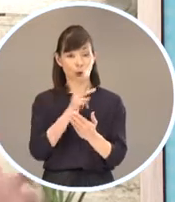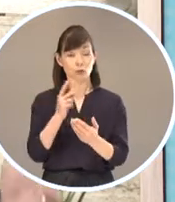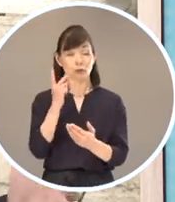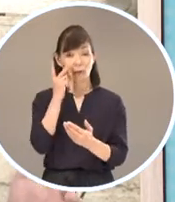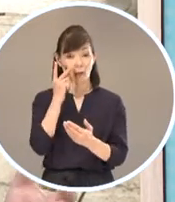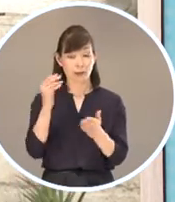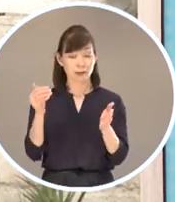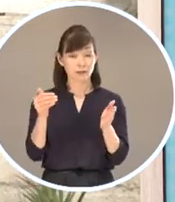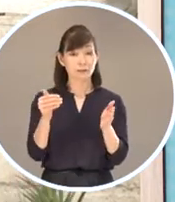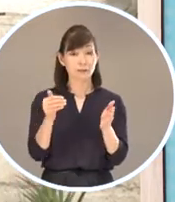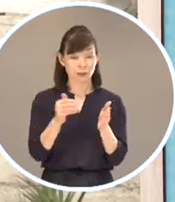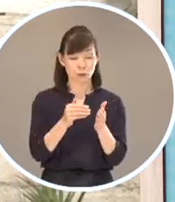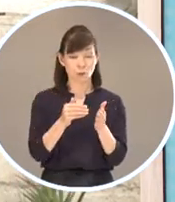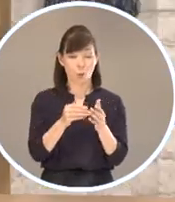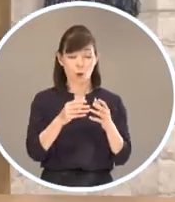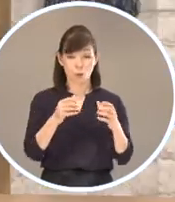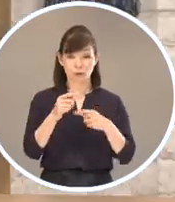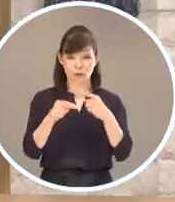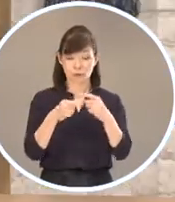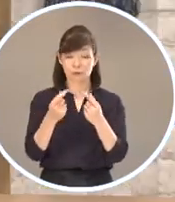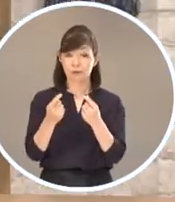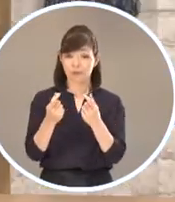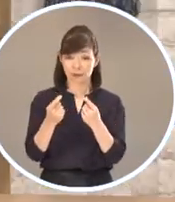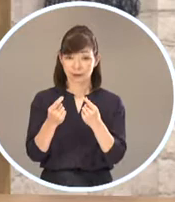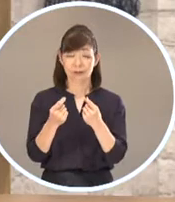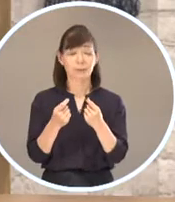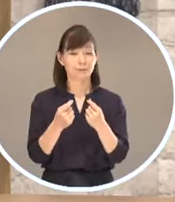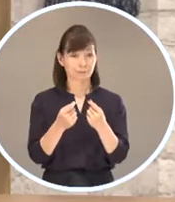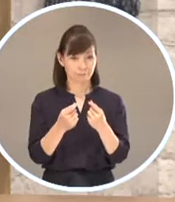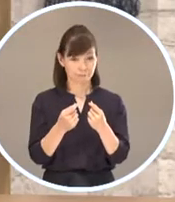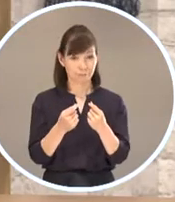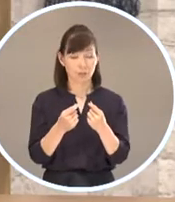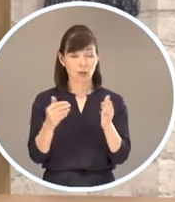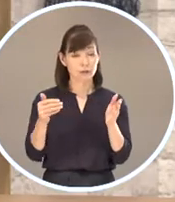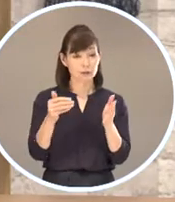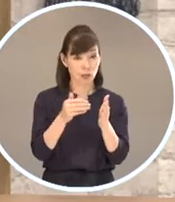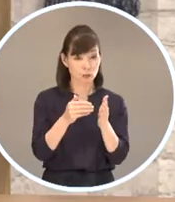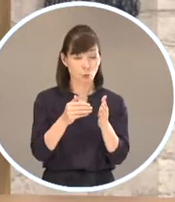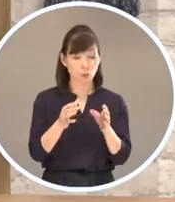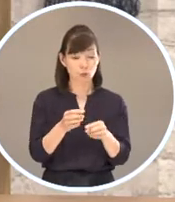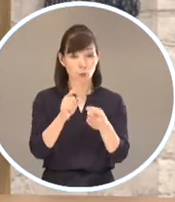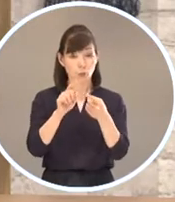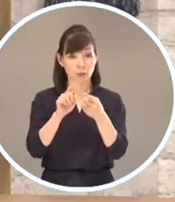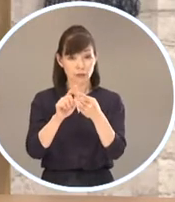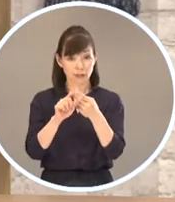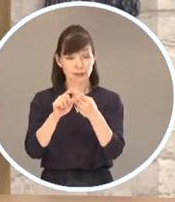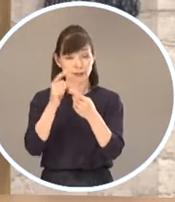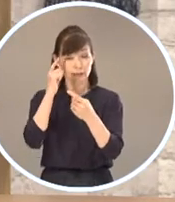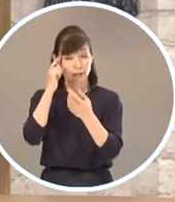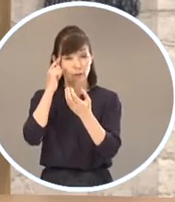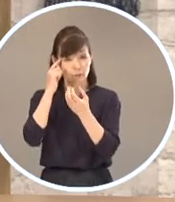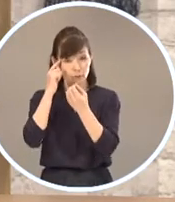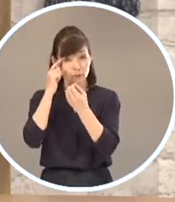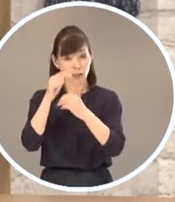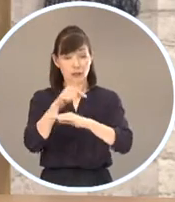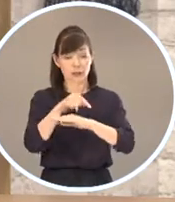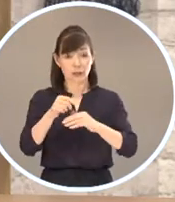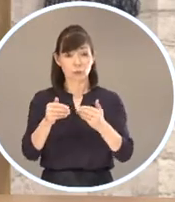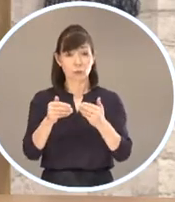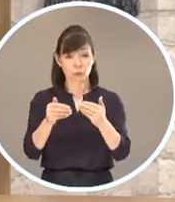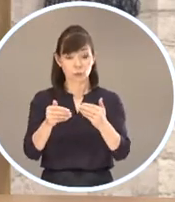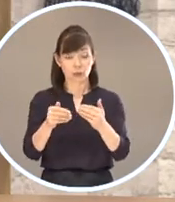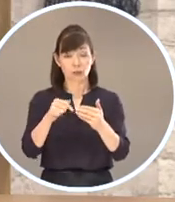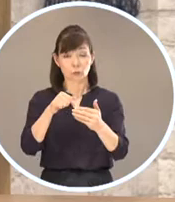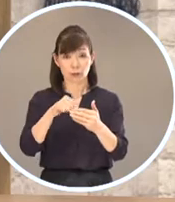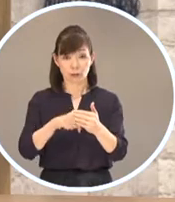し大きな話になりましたね。はい、 そうですね、今の最後の総合的質問、総合的視点に立った政策の推進というこの質問の中